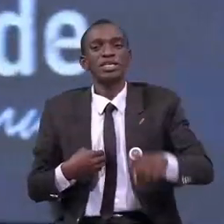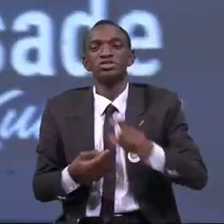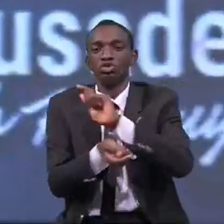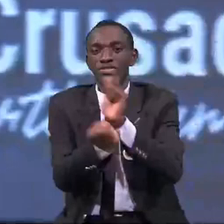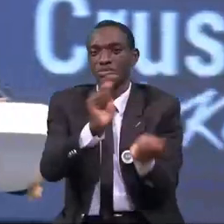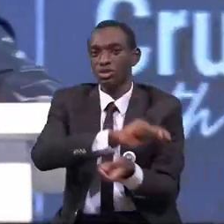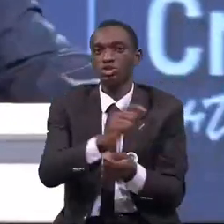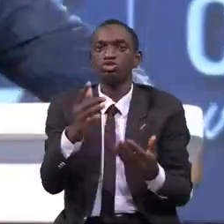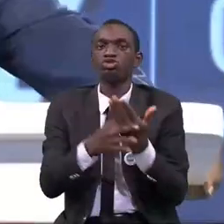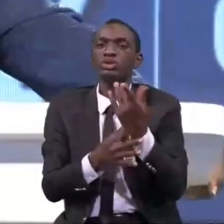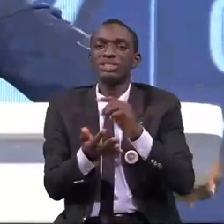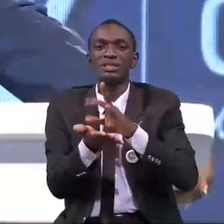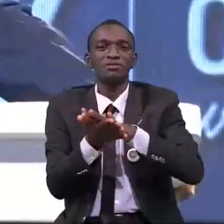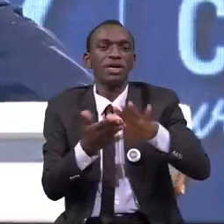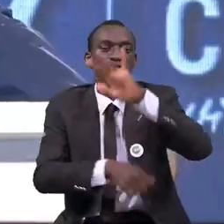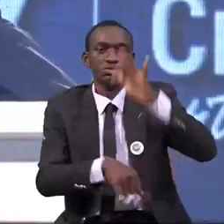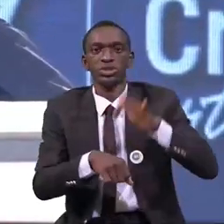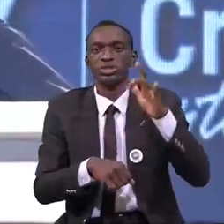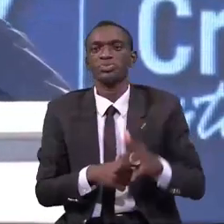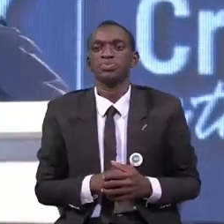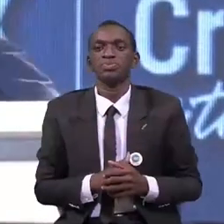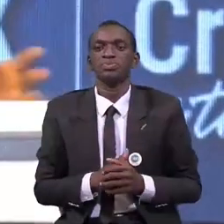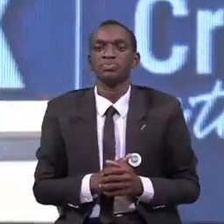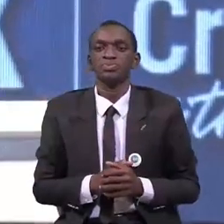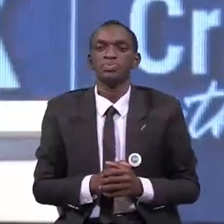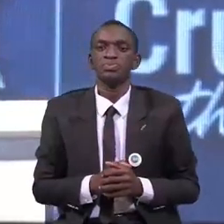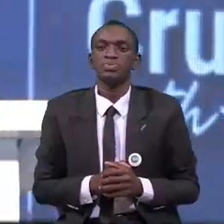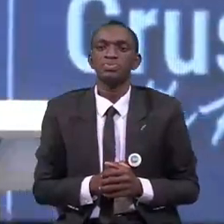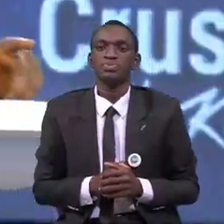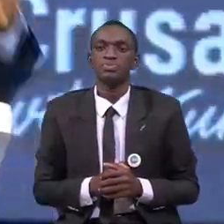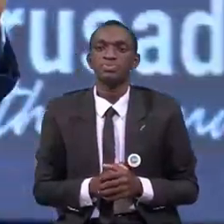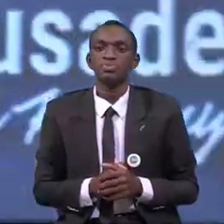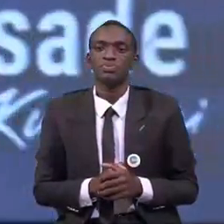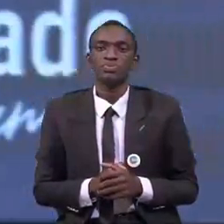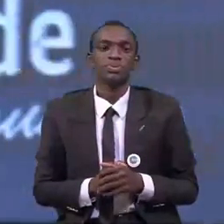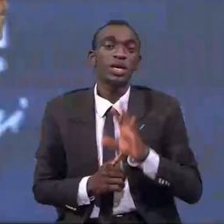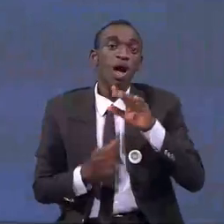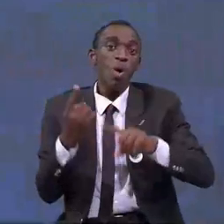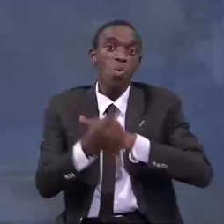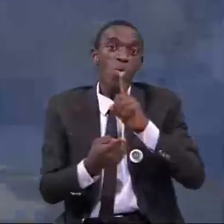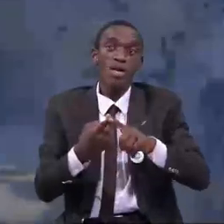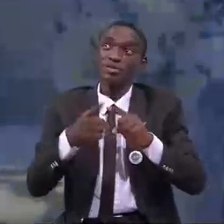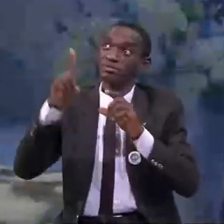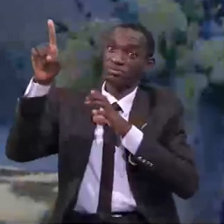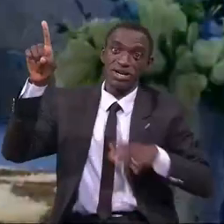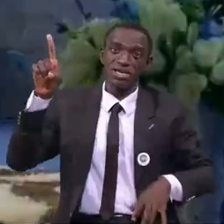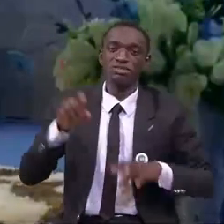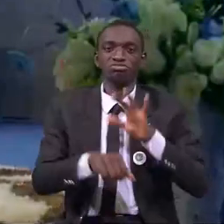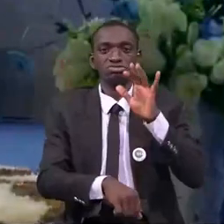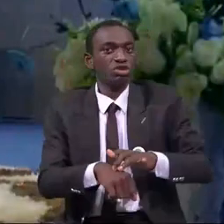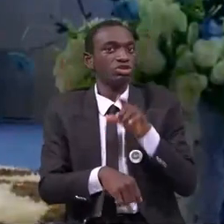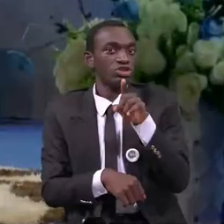point accepter la transformation décrété à travers la touche divine lorsque Christ